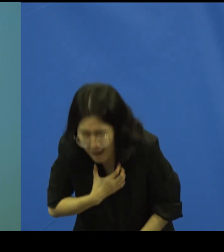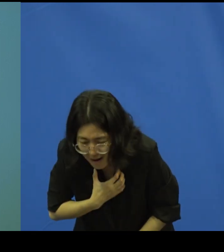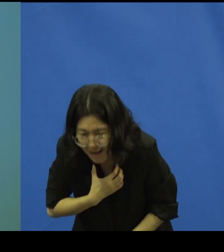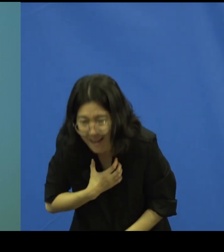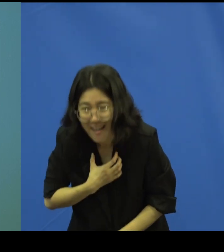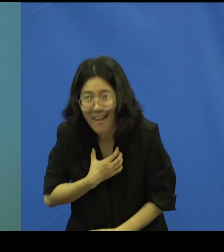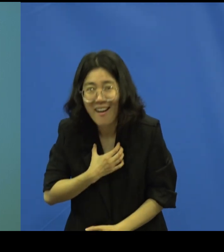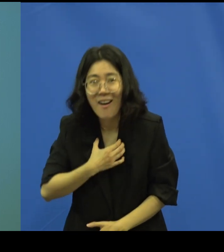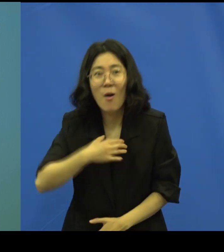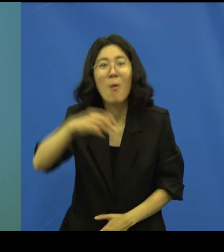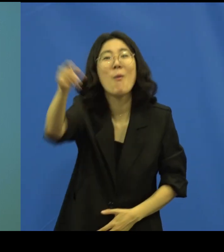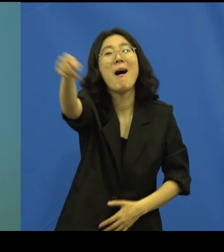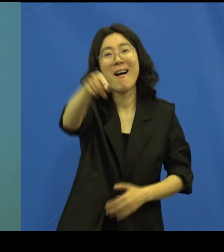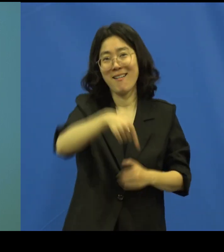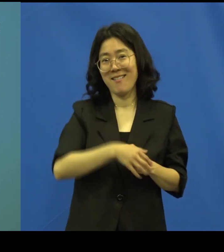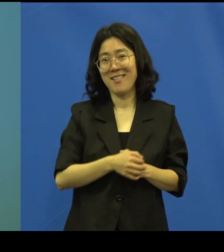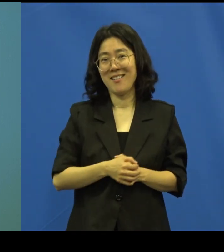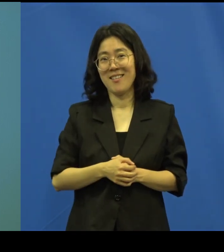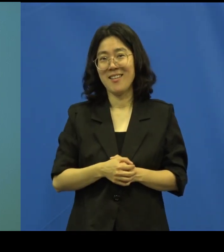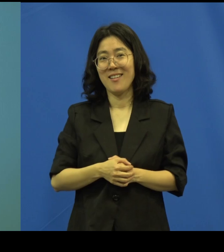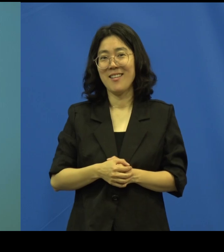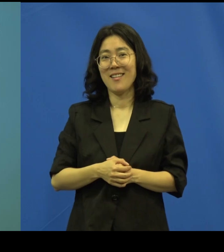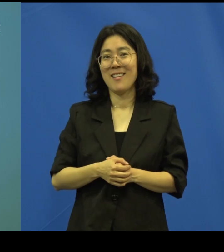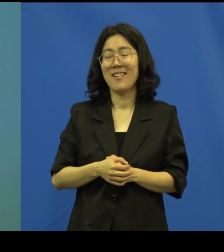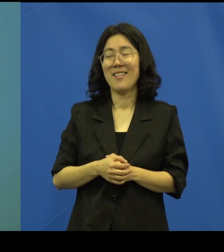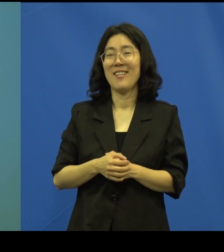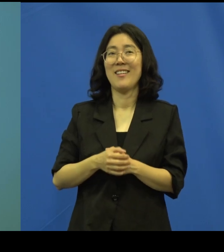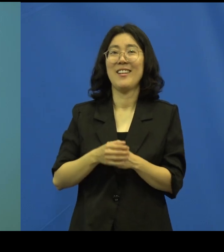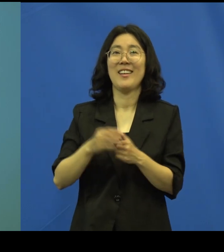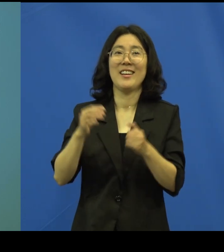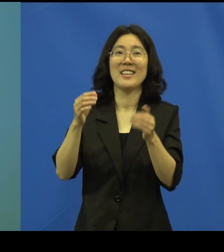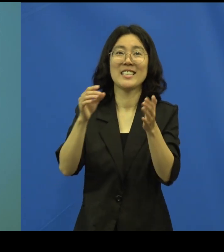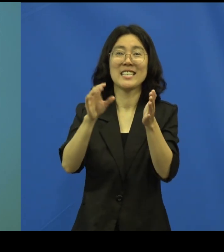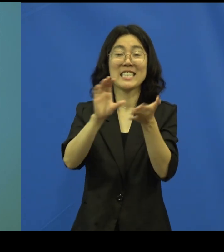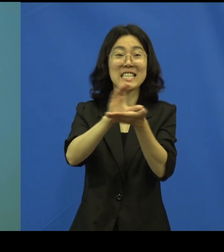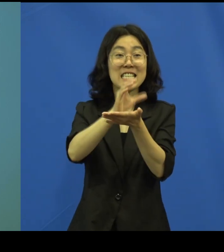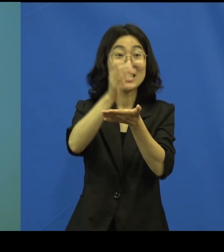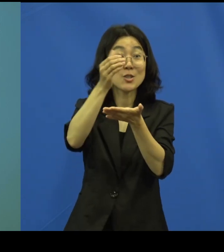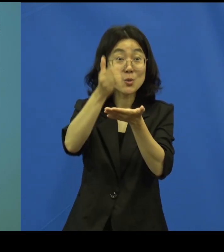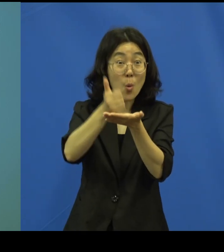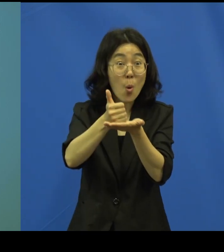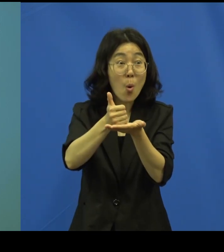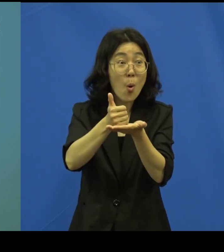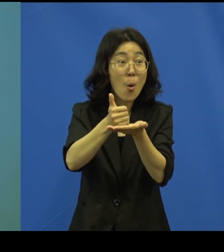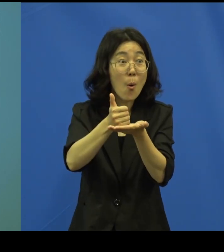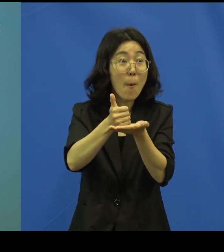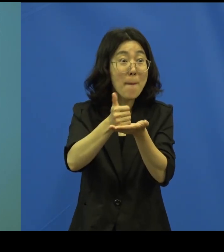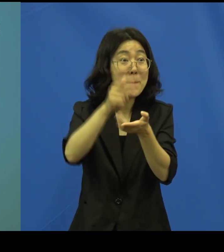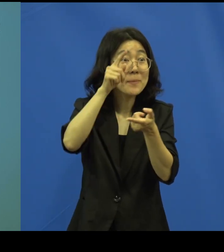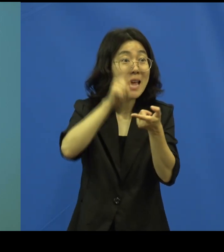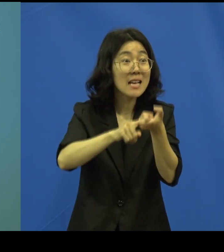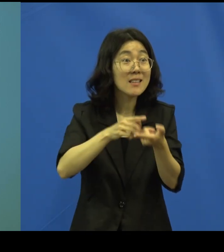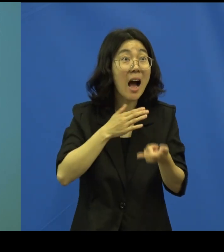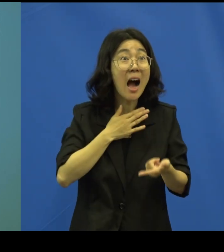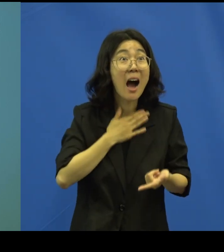풍성하고. 그래서 여러분, 신앙생활이란 뭐냐면 그리스도에게 눈뜨가는 것입니다.